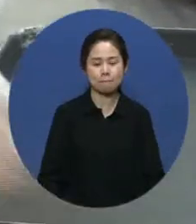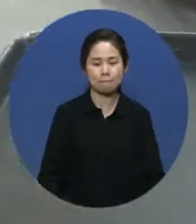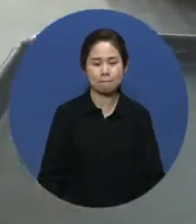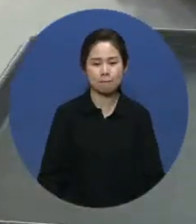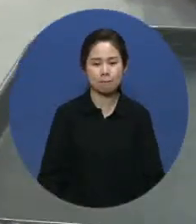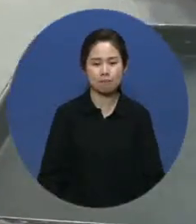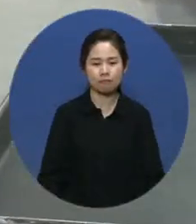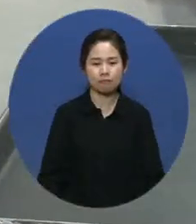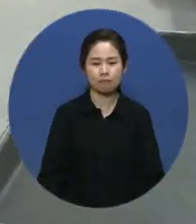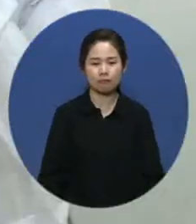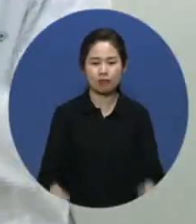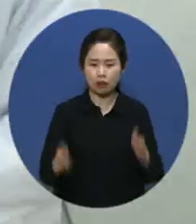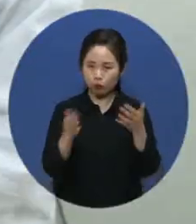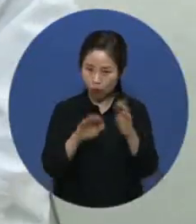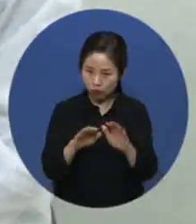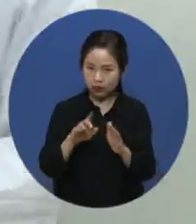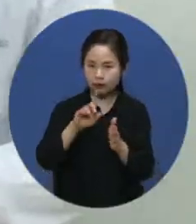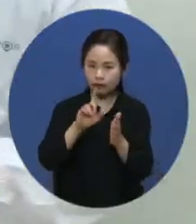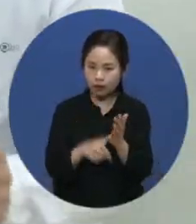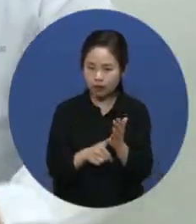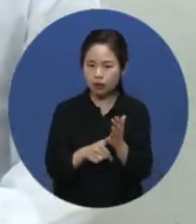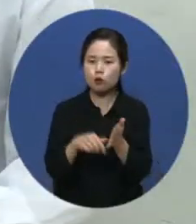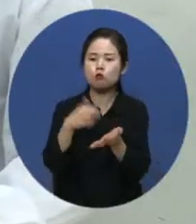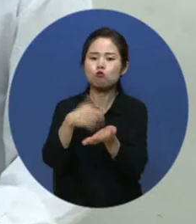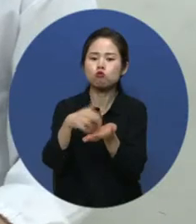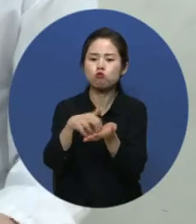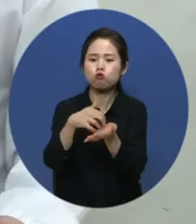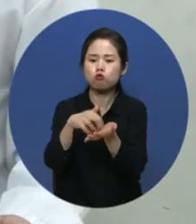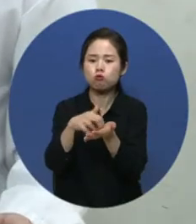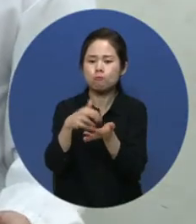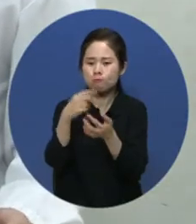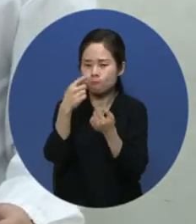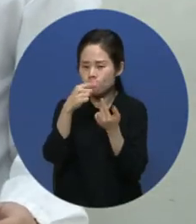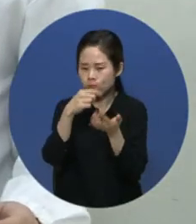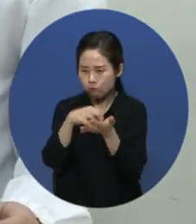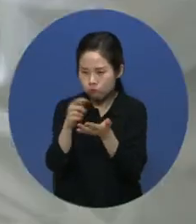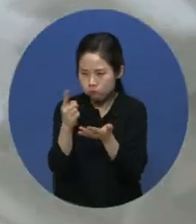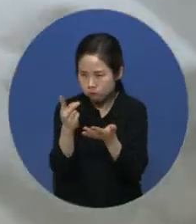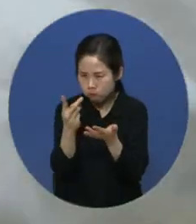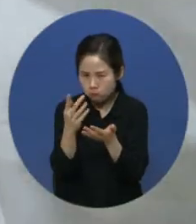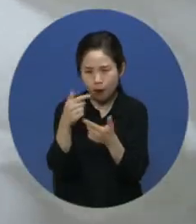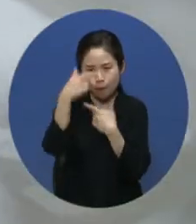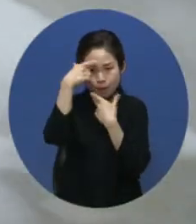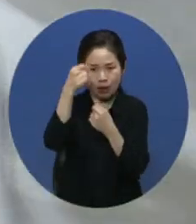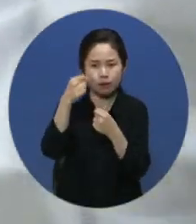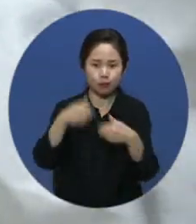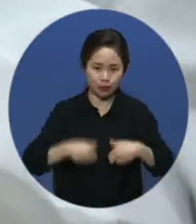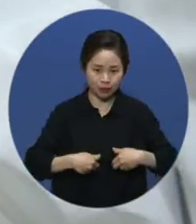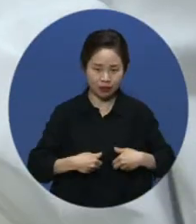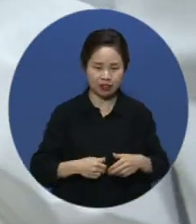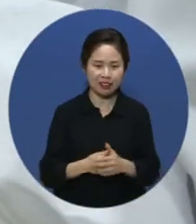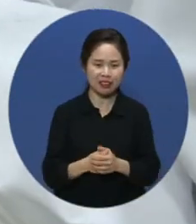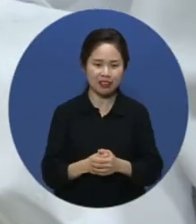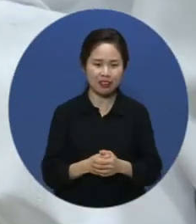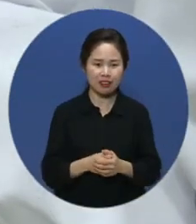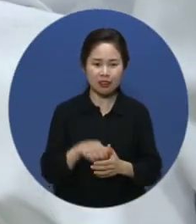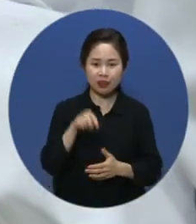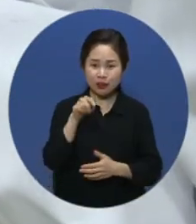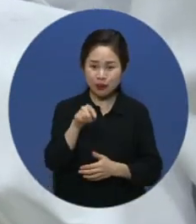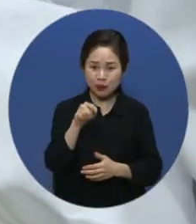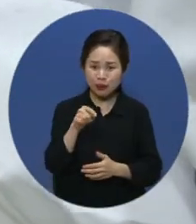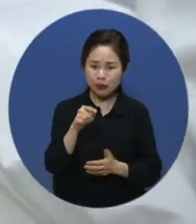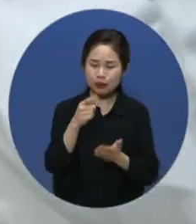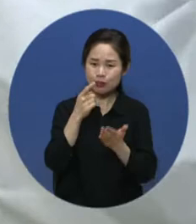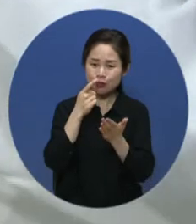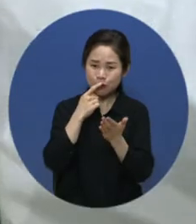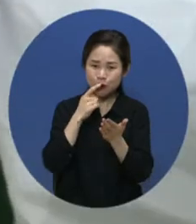포장 역시 정확한 계량을 거쳐야만 하는데요. 단순하고 쉬워 보이지만 소비자들을 만나기 위한